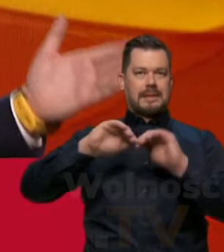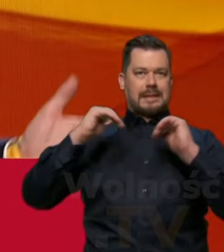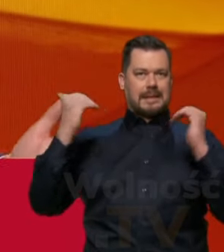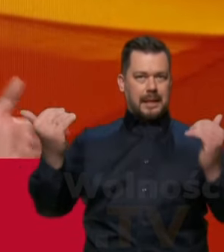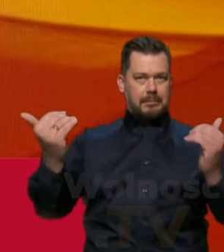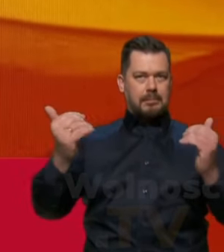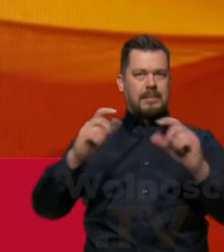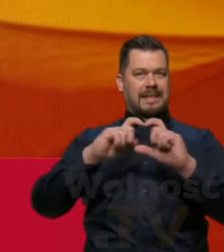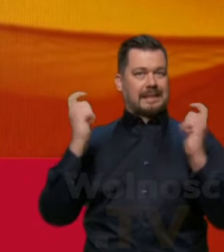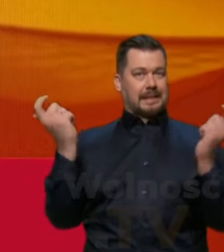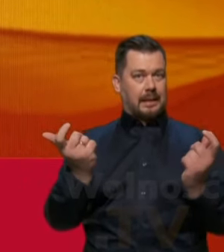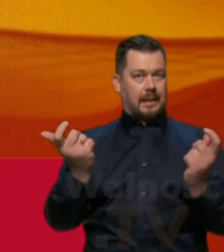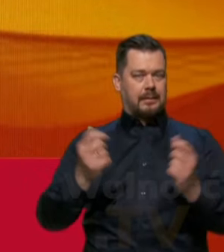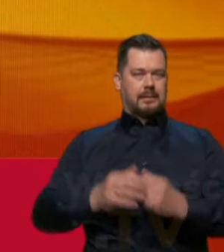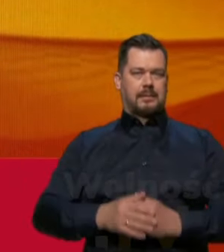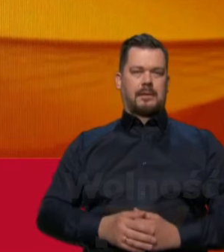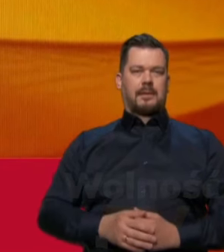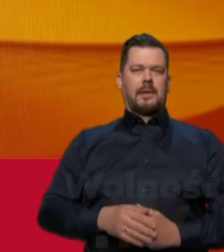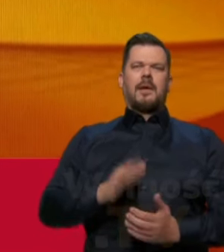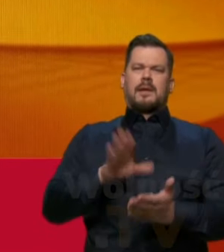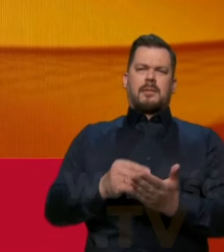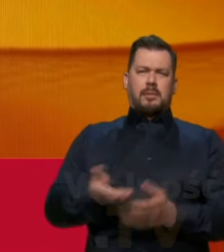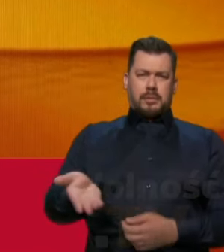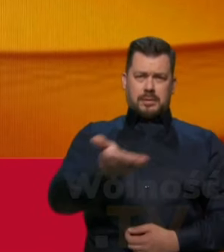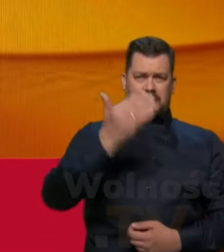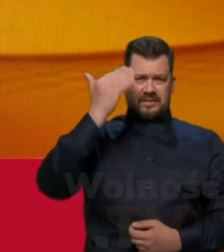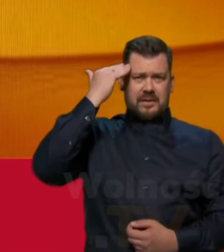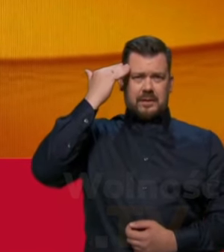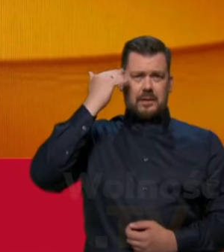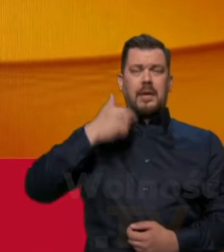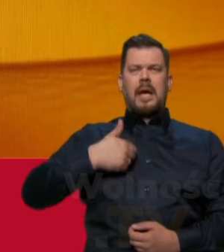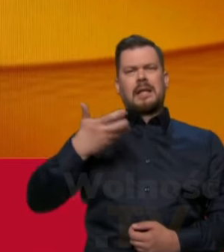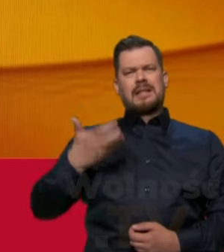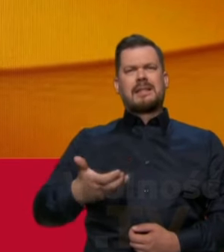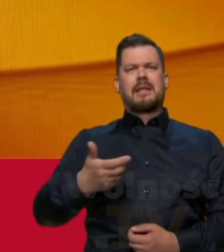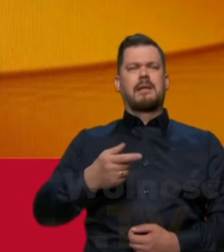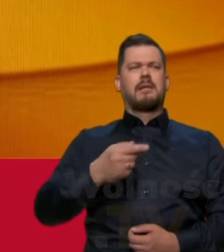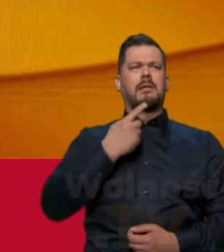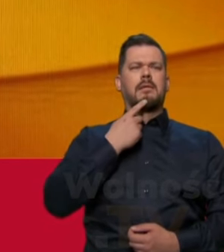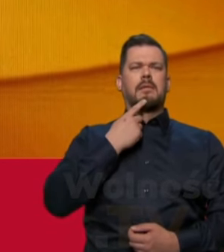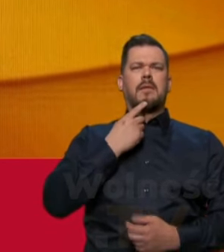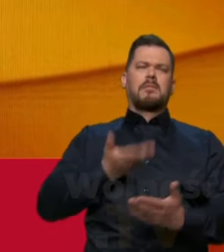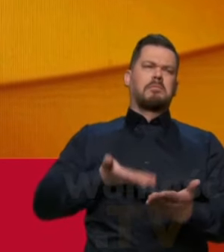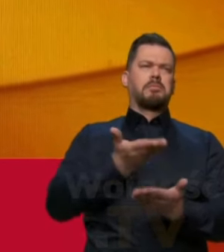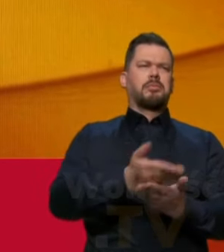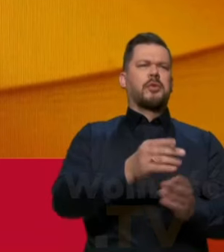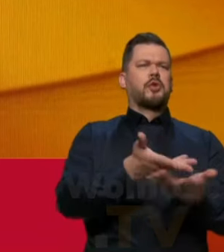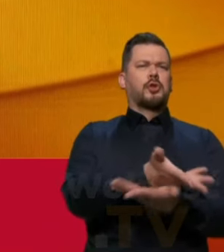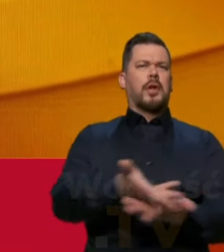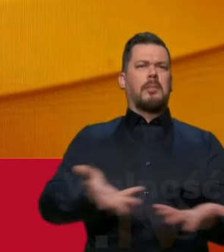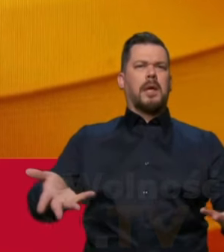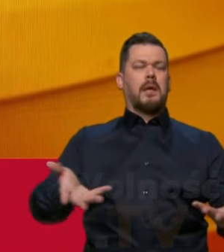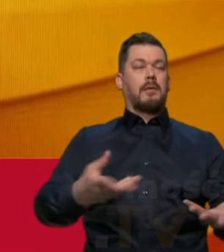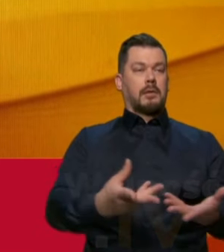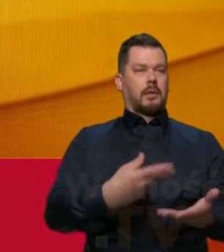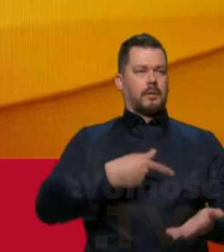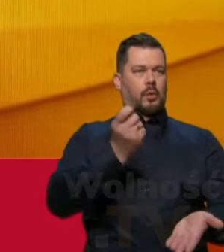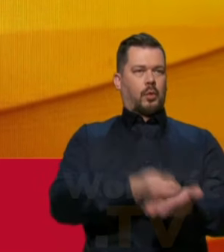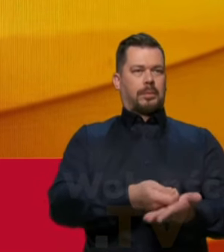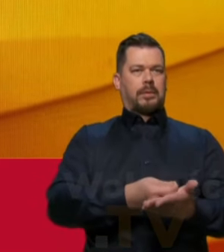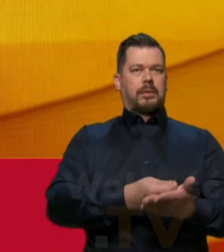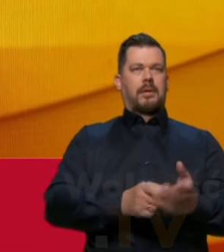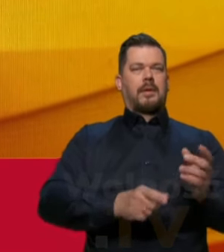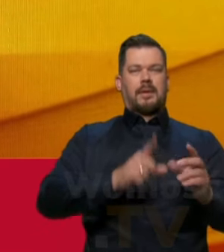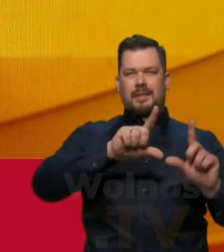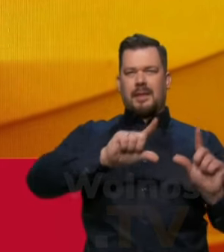w senacie. Na przykład takich, nie wiem, czy państwo wiedzą, jeżeli ja chcę dokonać aportu ziemi do spółki, mojej spółki, która buduje mieszkania na tani